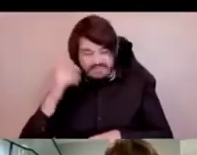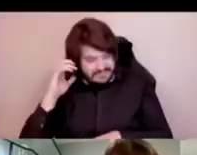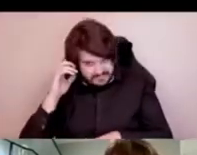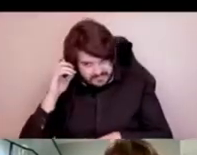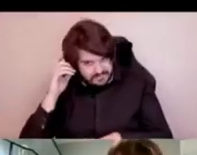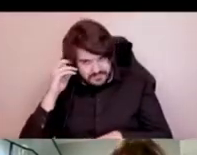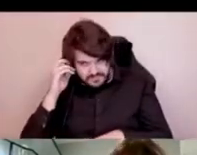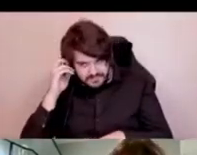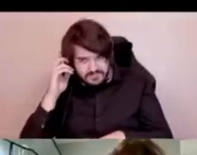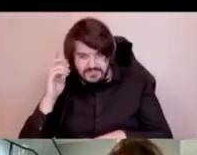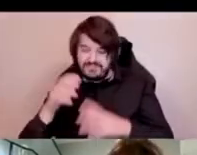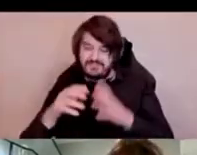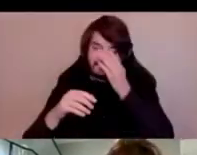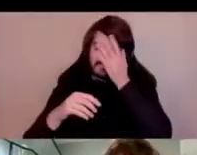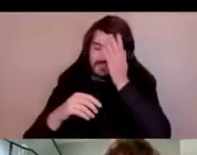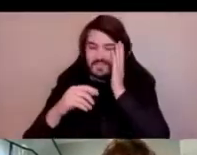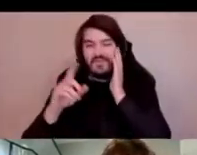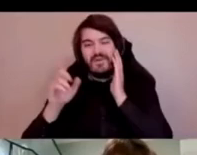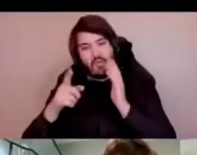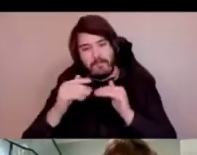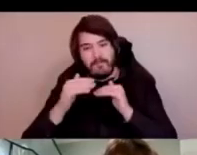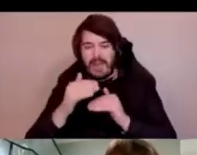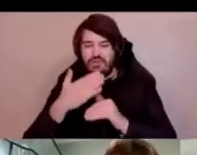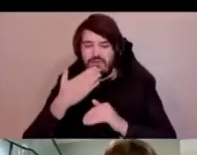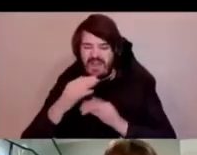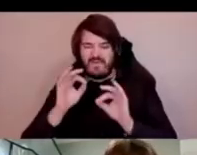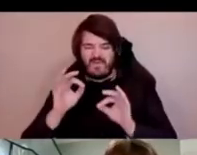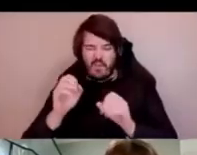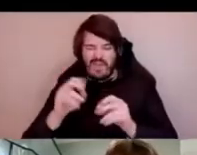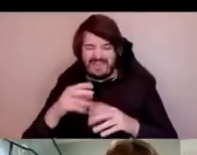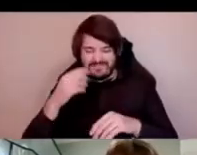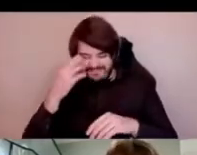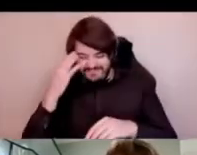basilic ne sera pas content. Donc, protégez-le comme il faut.